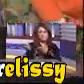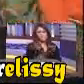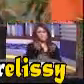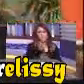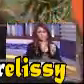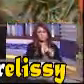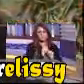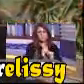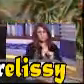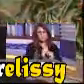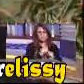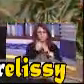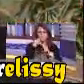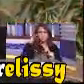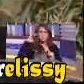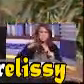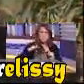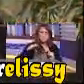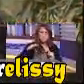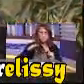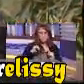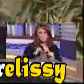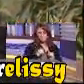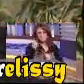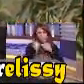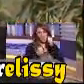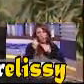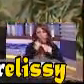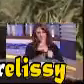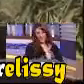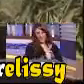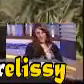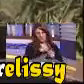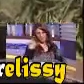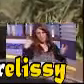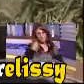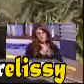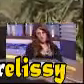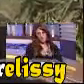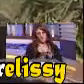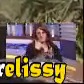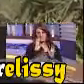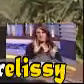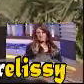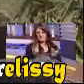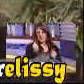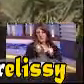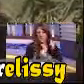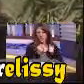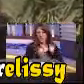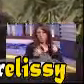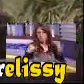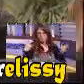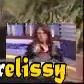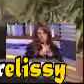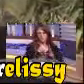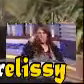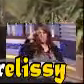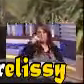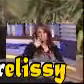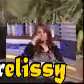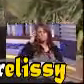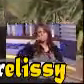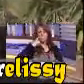حق الشاب، عيل طفل ما دهسته عربيه مدرعه، ازاي يجي لهم قلب يدوس على طفل